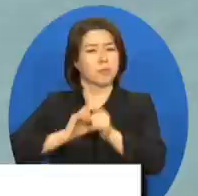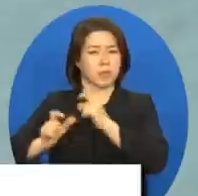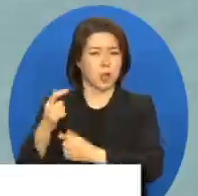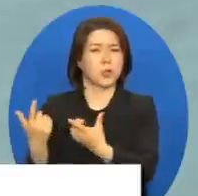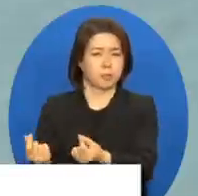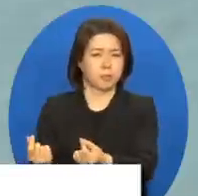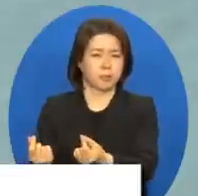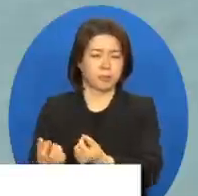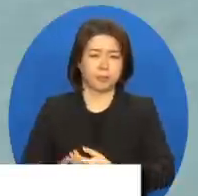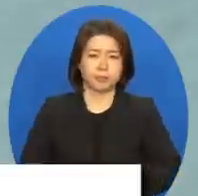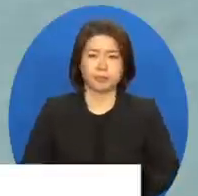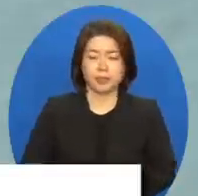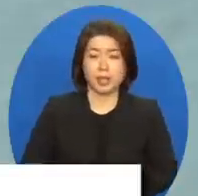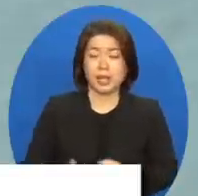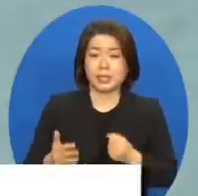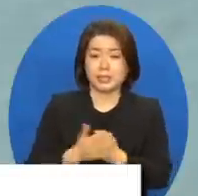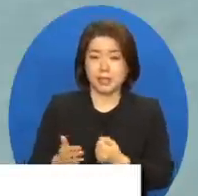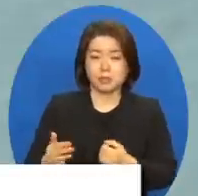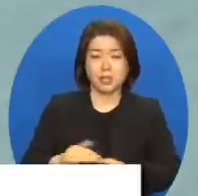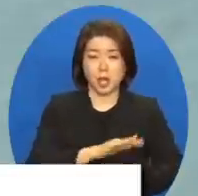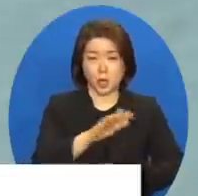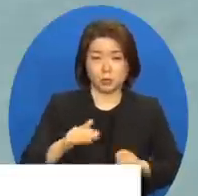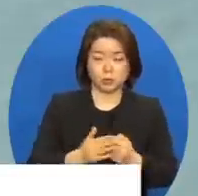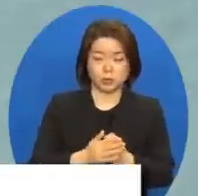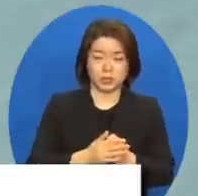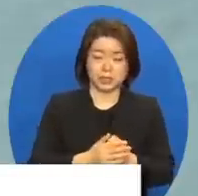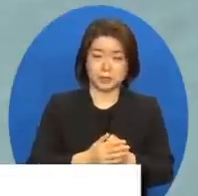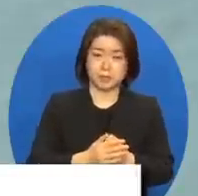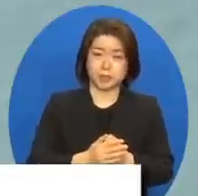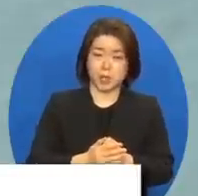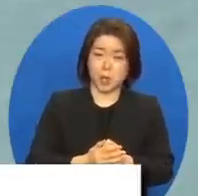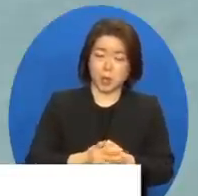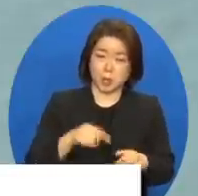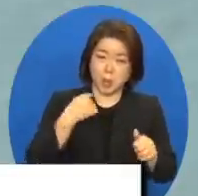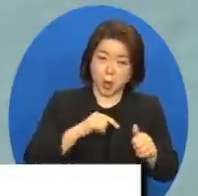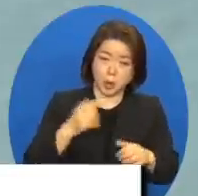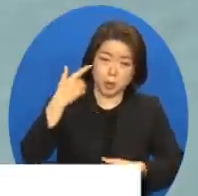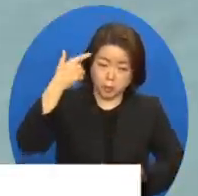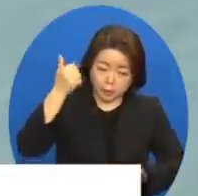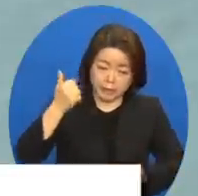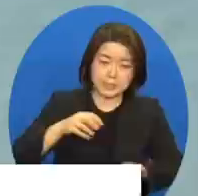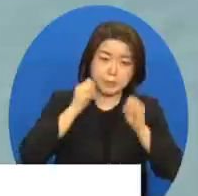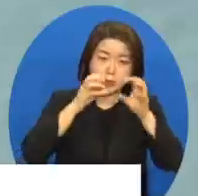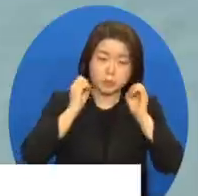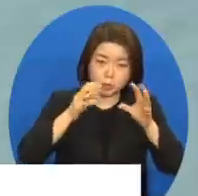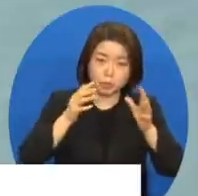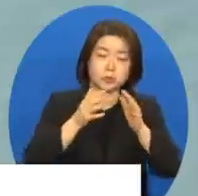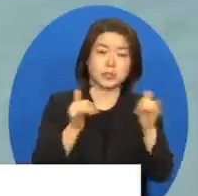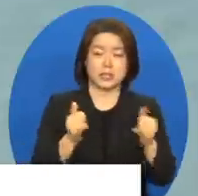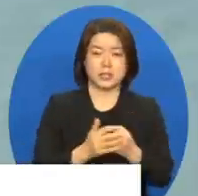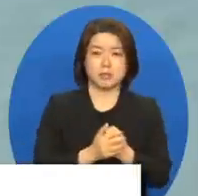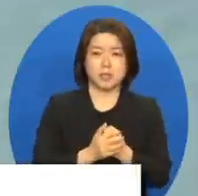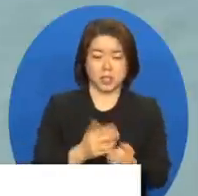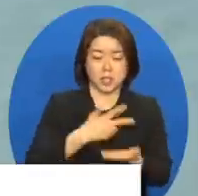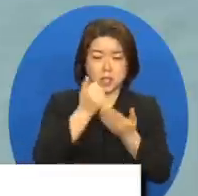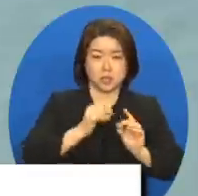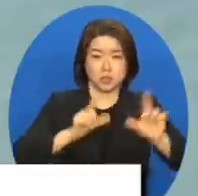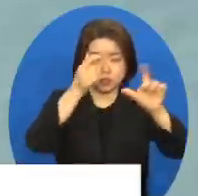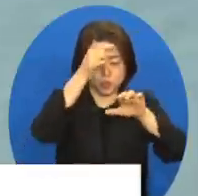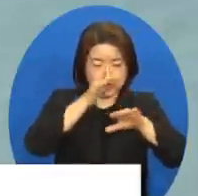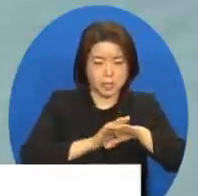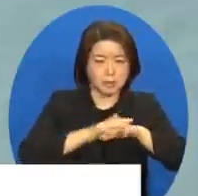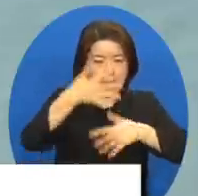그렇죠. 그래서 우리 교육 목사님과 전도사님들이 주중에는 주일 예배 영상을